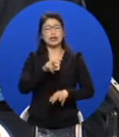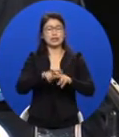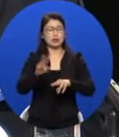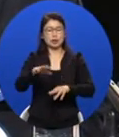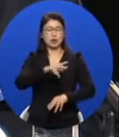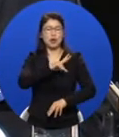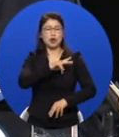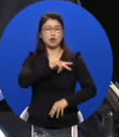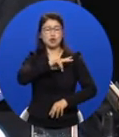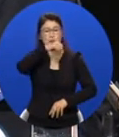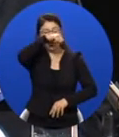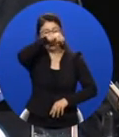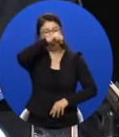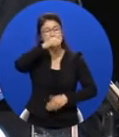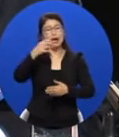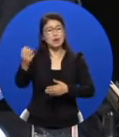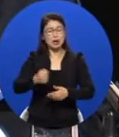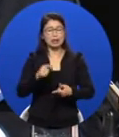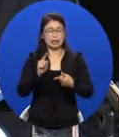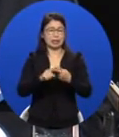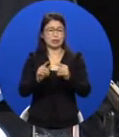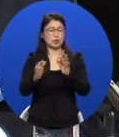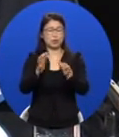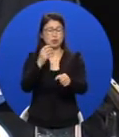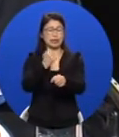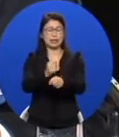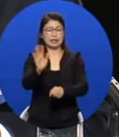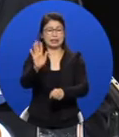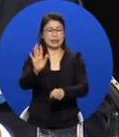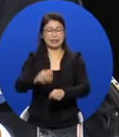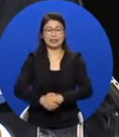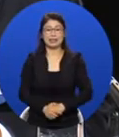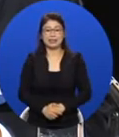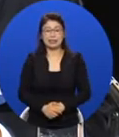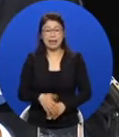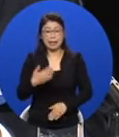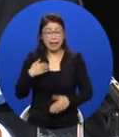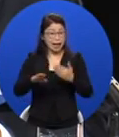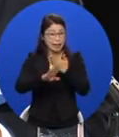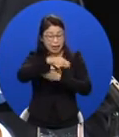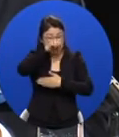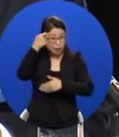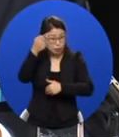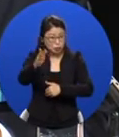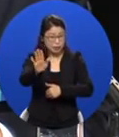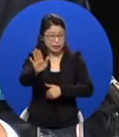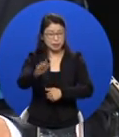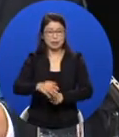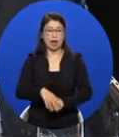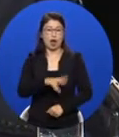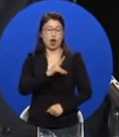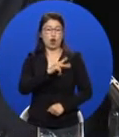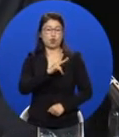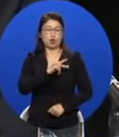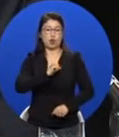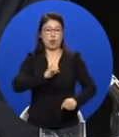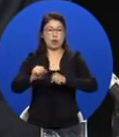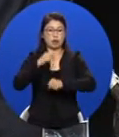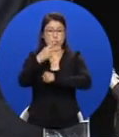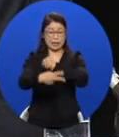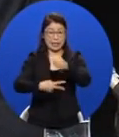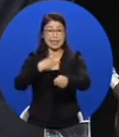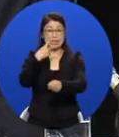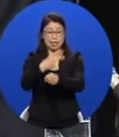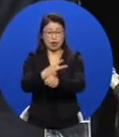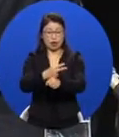예산 분석을 가지고 논의하는 자리도 아니잖아요. 제가 왜 이런 다른 예산은 들어보지 않습니다. 예. 도의원을 2년